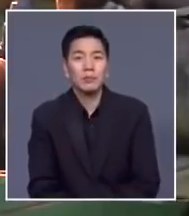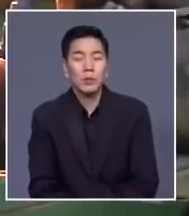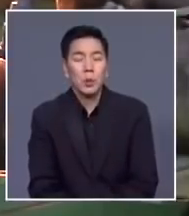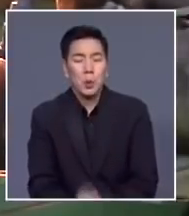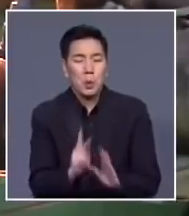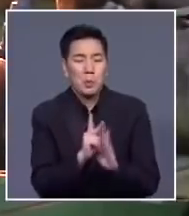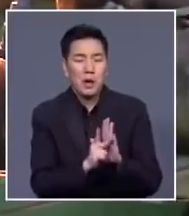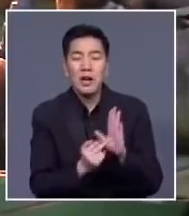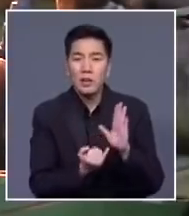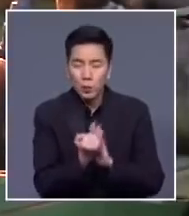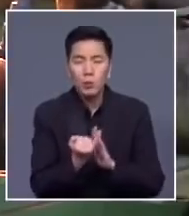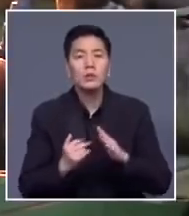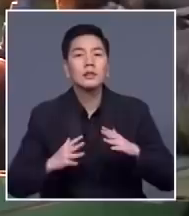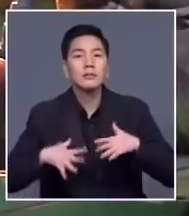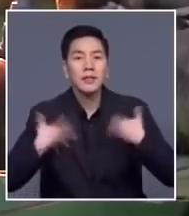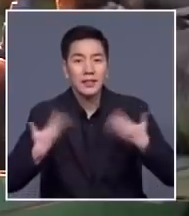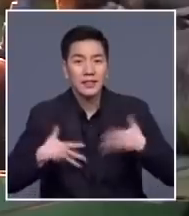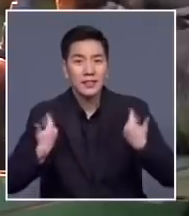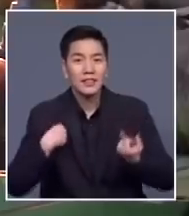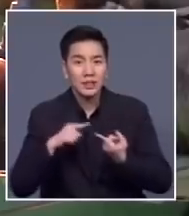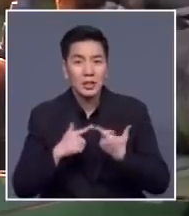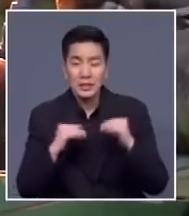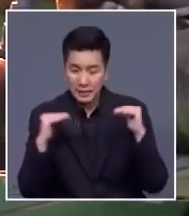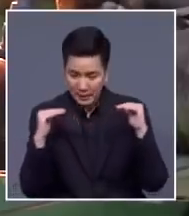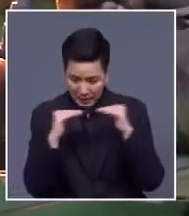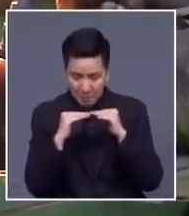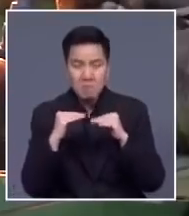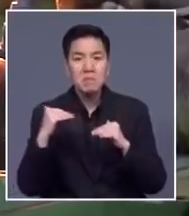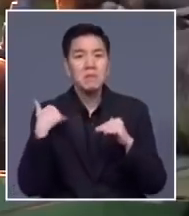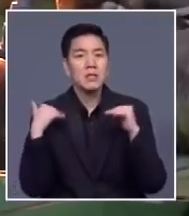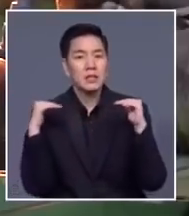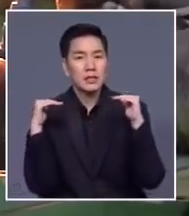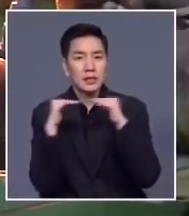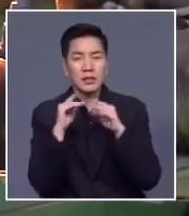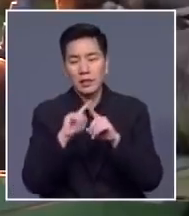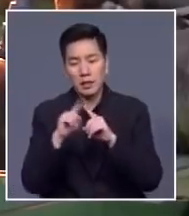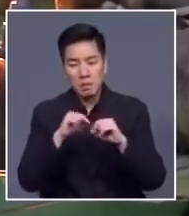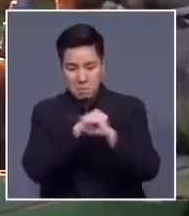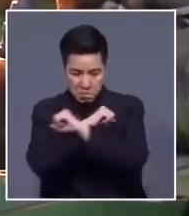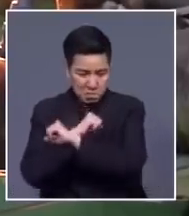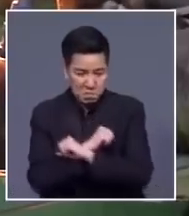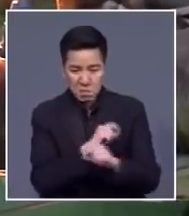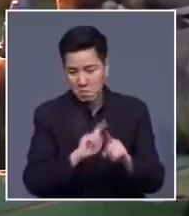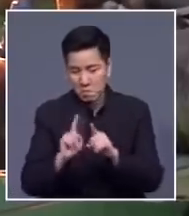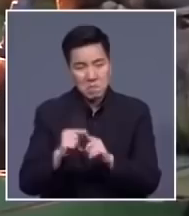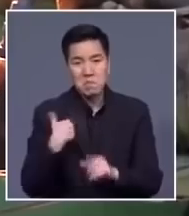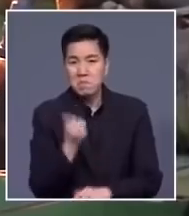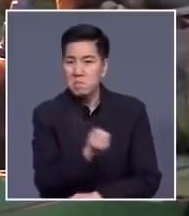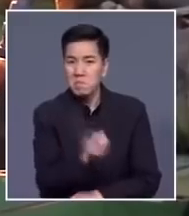กฎหมายครับมันก็สะดวกสบายนะครับผม แล้วก็มีสิทธิพิเศษคุ้มครอง มีสิทธิพิเศษคุ้มครองเยอะมากครับ